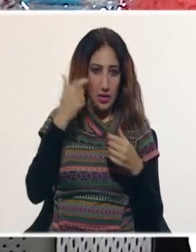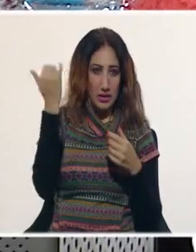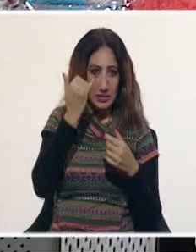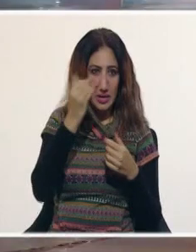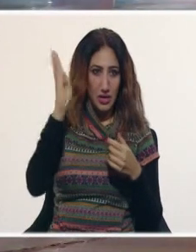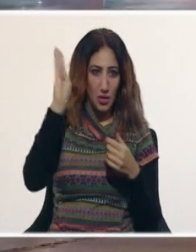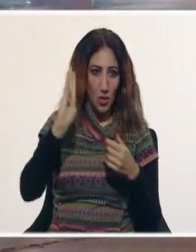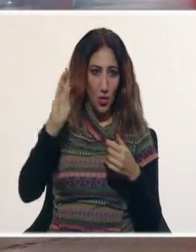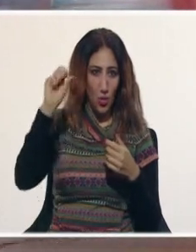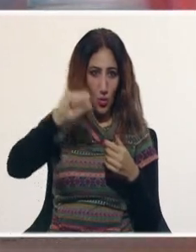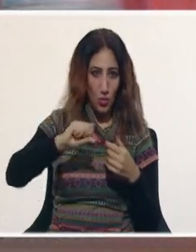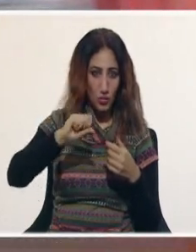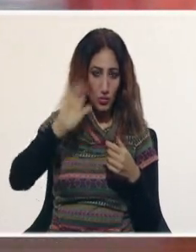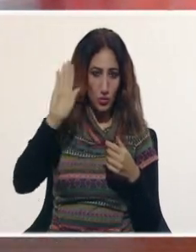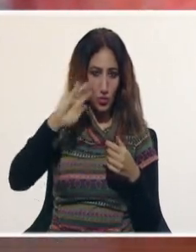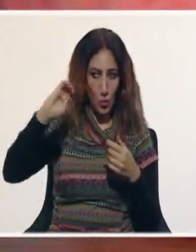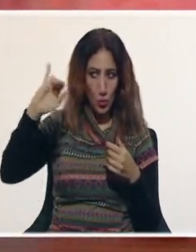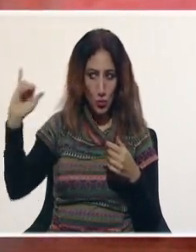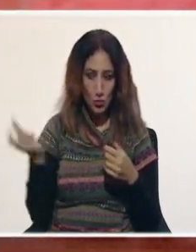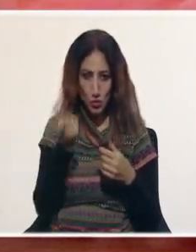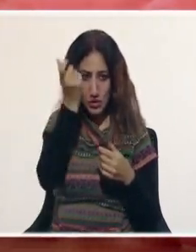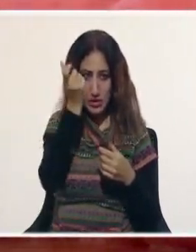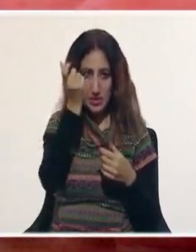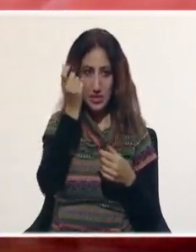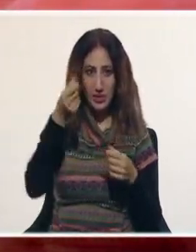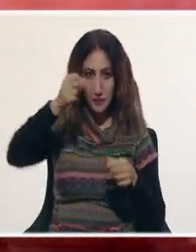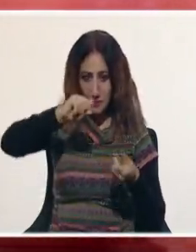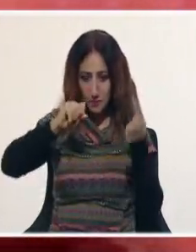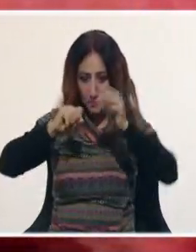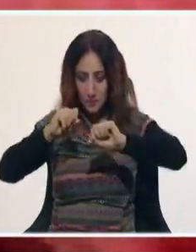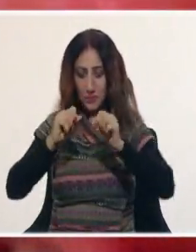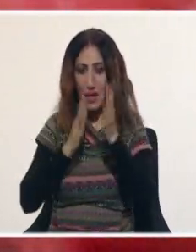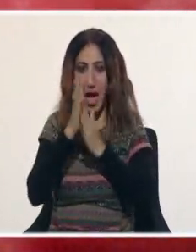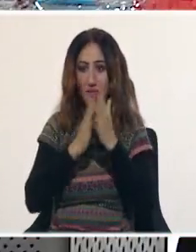بعض. فلو أنا عايز أخليهم يسيبوا بعض أعمل لهم إيه؟ حفزهم هم يطلعوا، فبحط لهم عامل